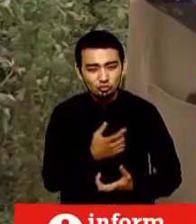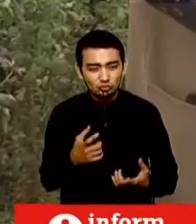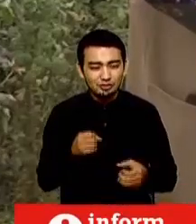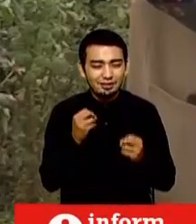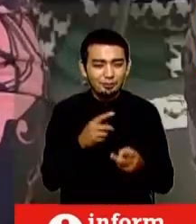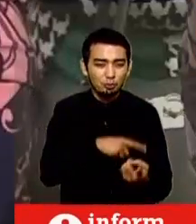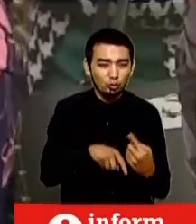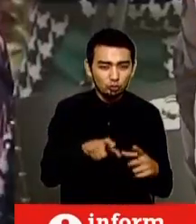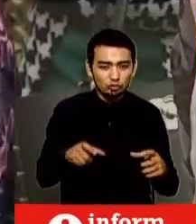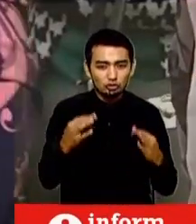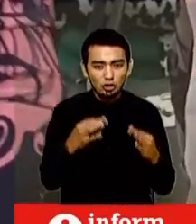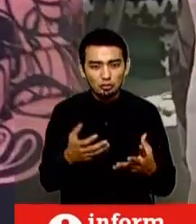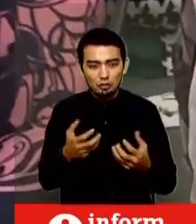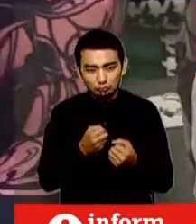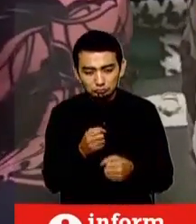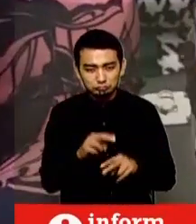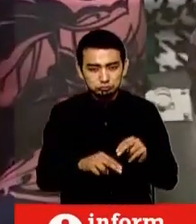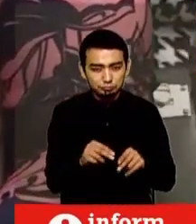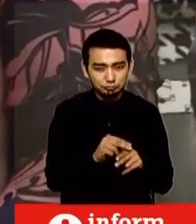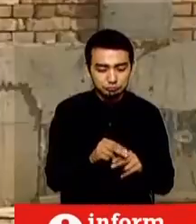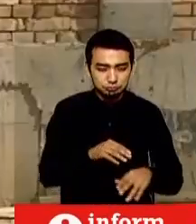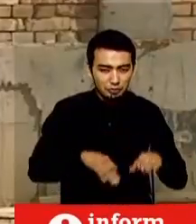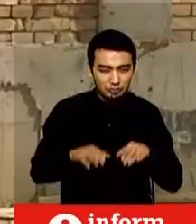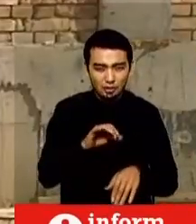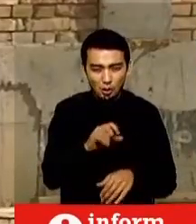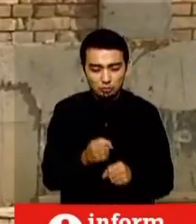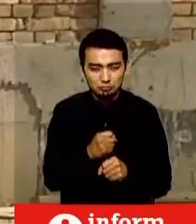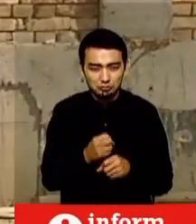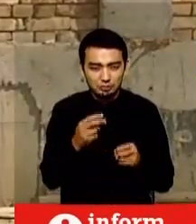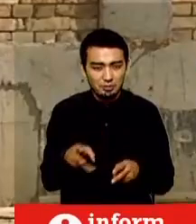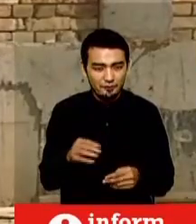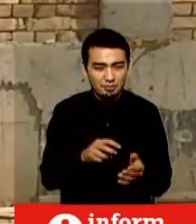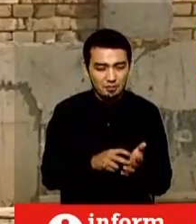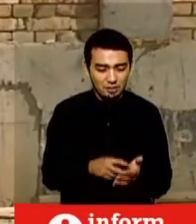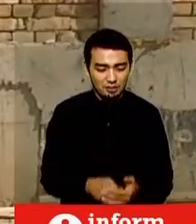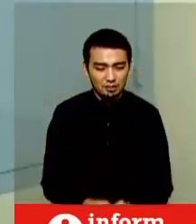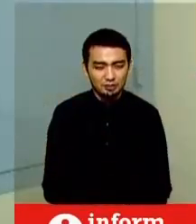предприниматели получили разрешение на стройку и боятся, что в один момент их дома рухнут.